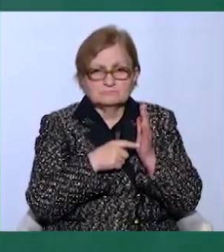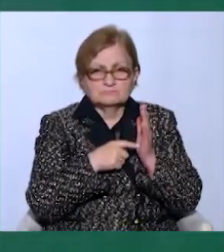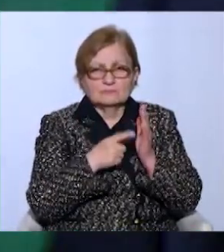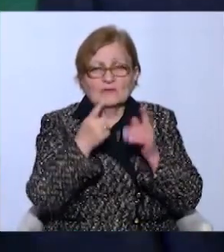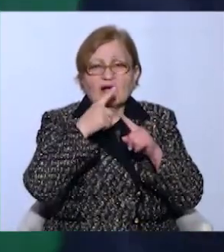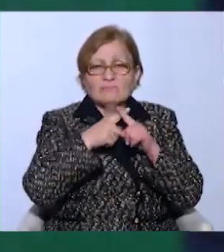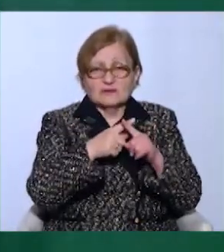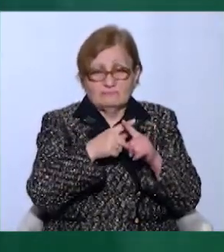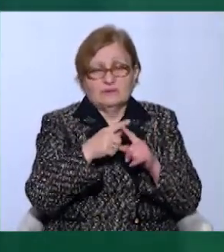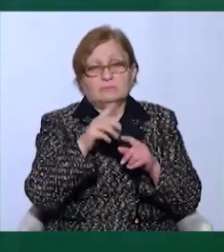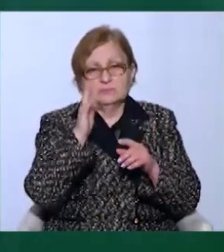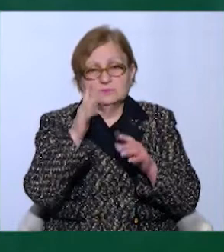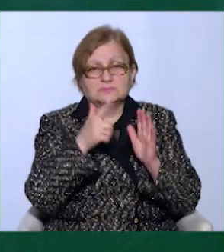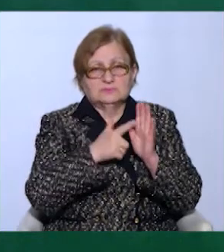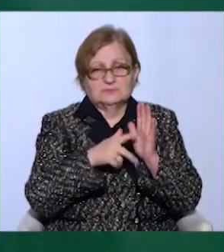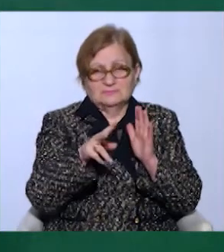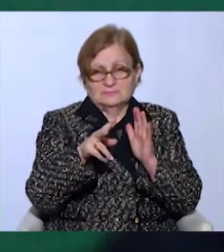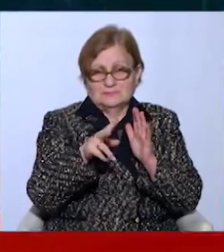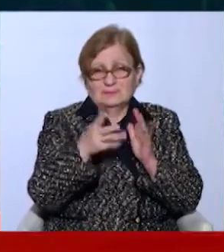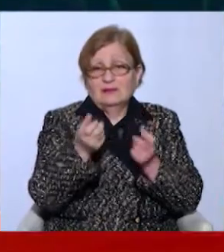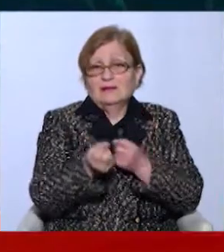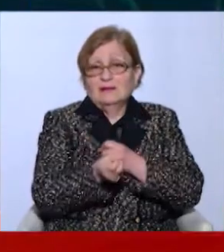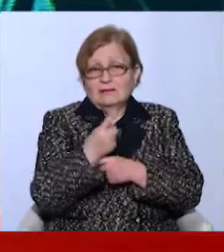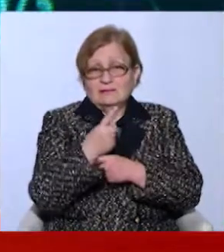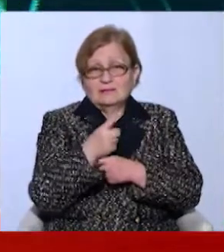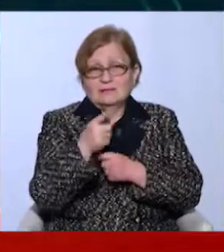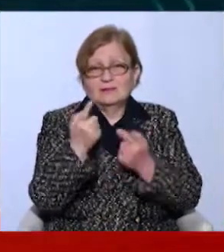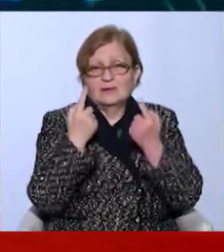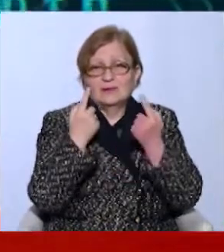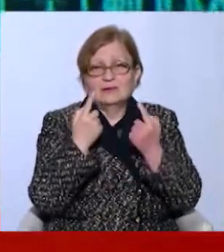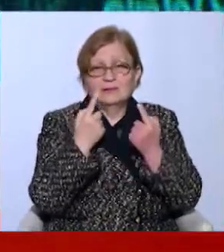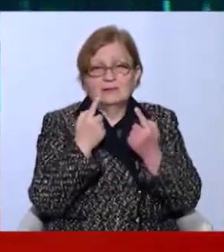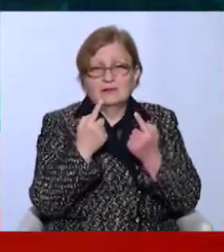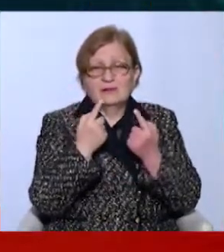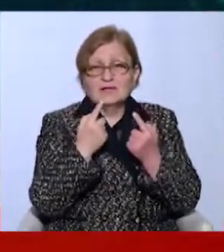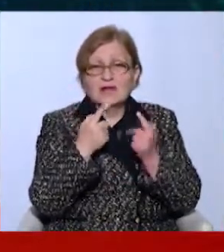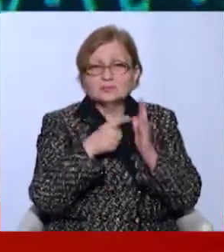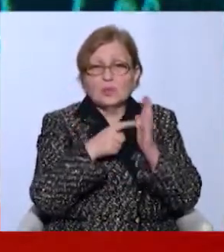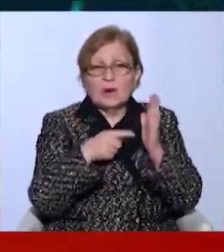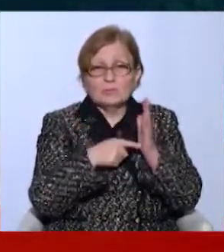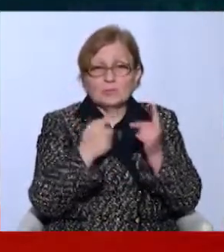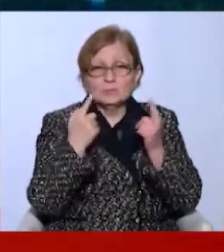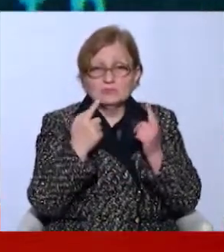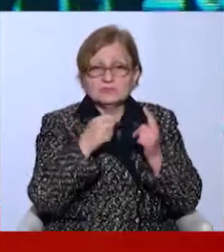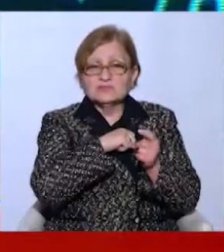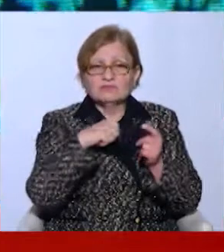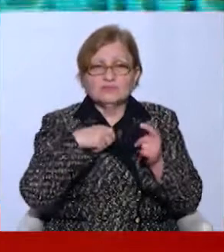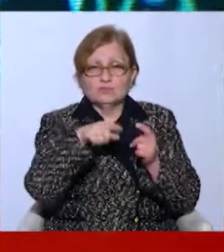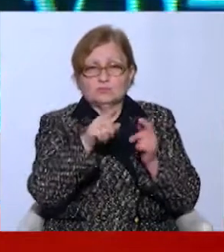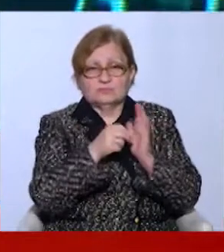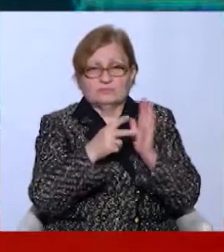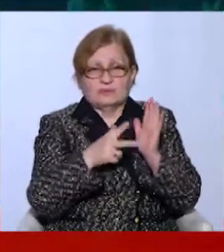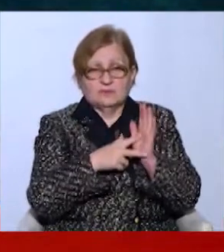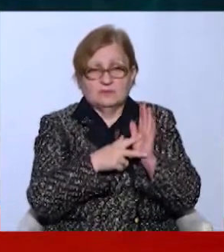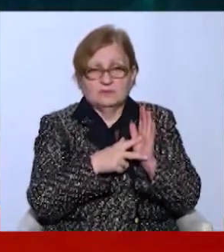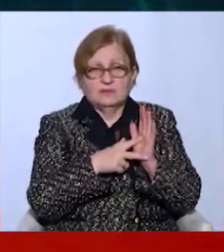აა 72 ყოფილი და 18 ჯერად, იმას საერთო უდიდესი გამყოფი არის თვითონ 18. და საერთო უმცირესი ჯერადი